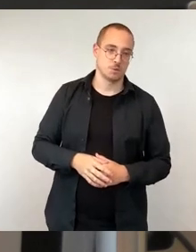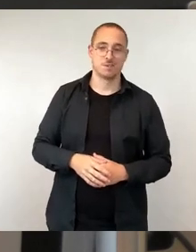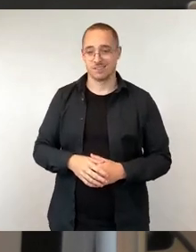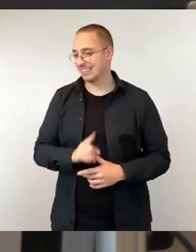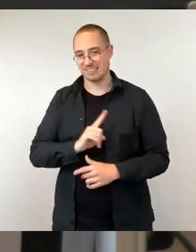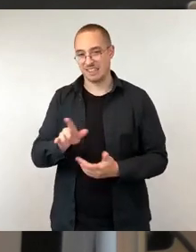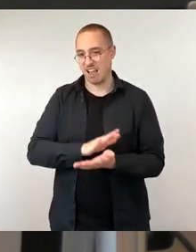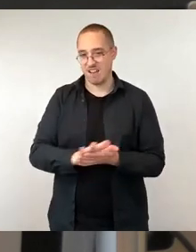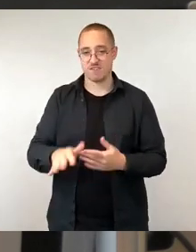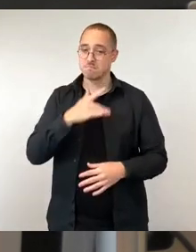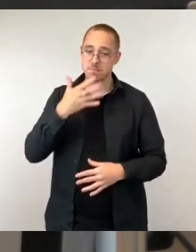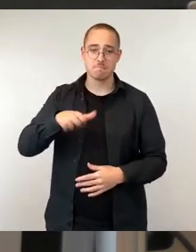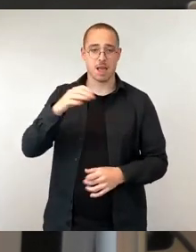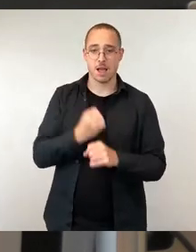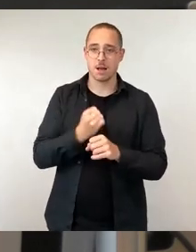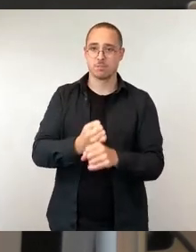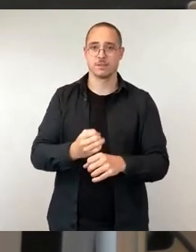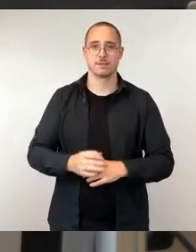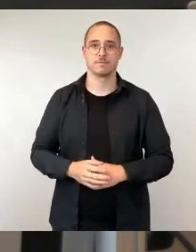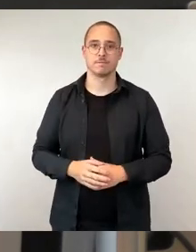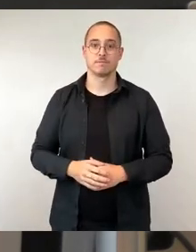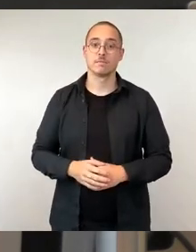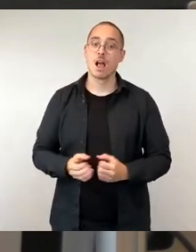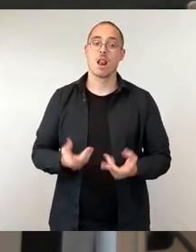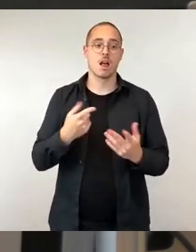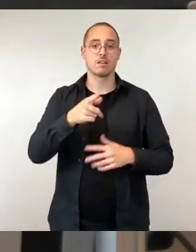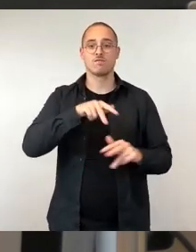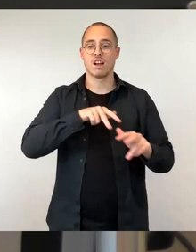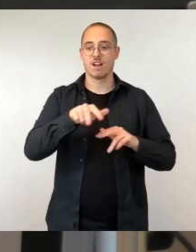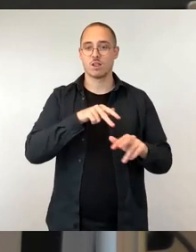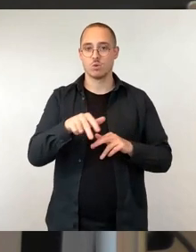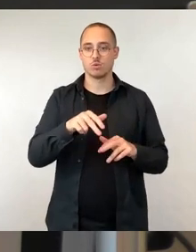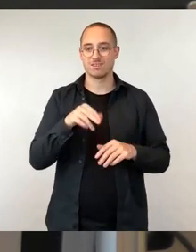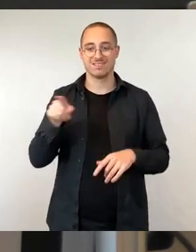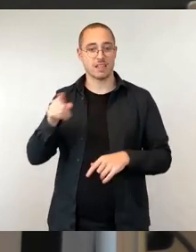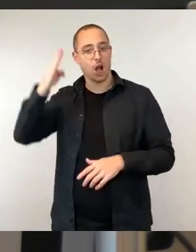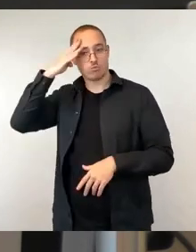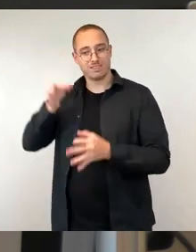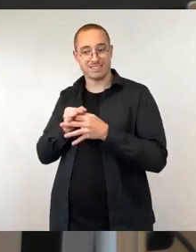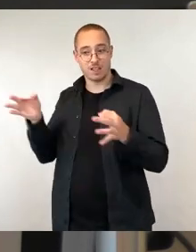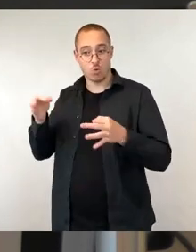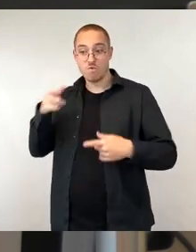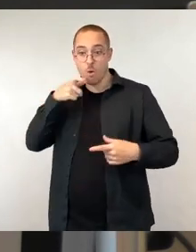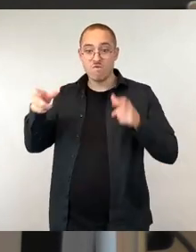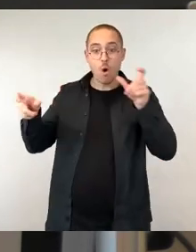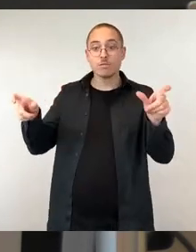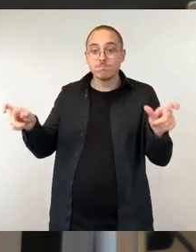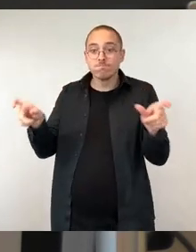Verwaltung entspricht nicht vollständig dem Wortlaut der Hauptsatzung. Aber Frau Frohweser, er